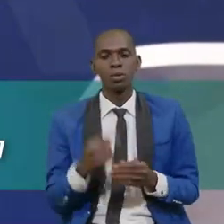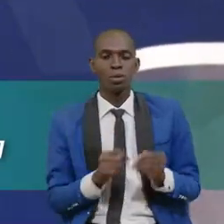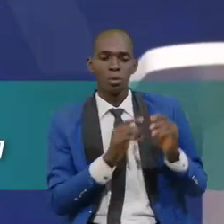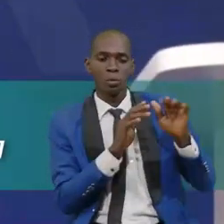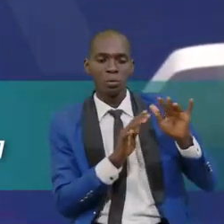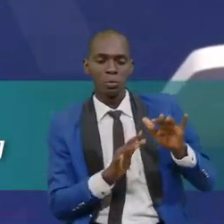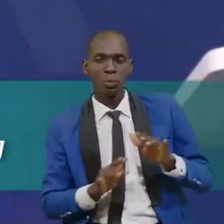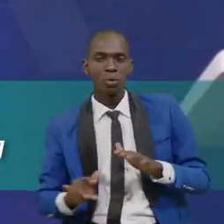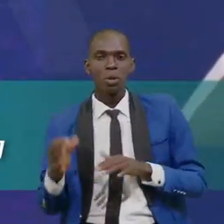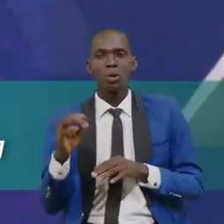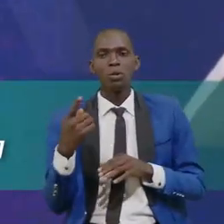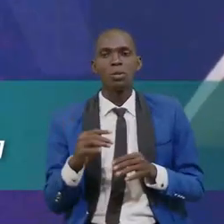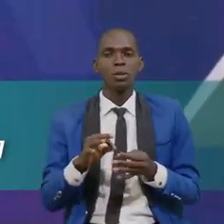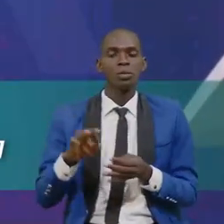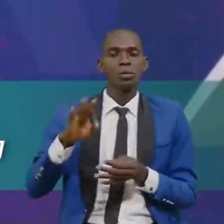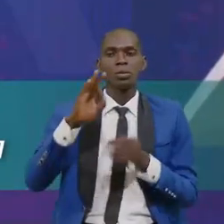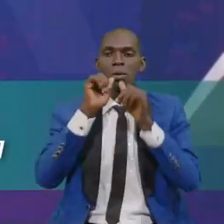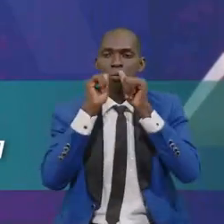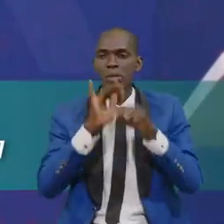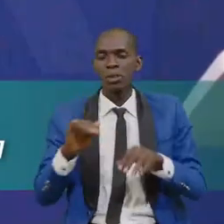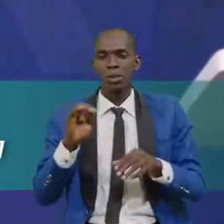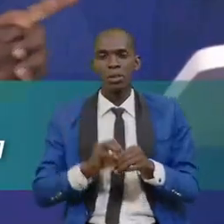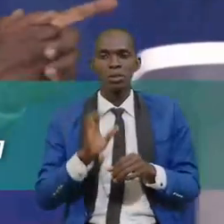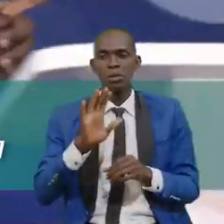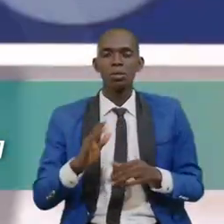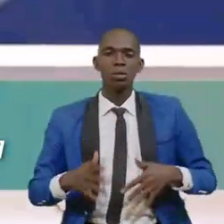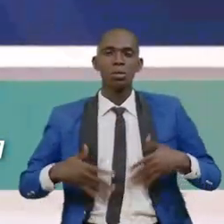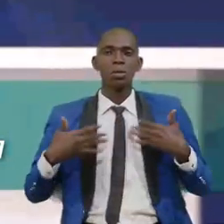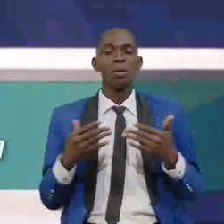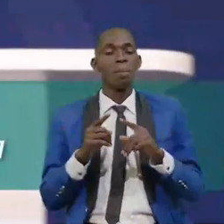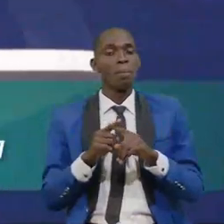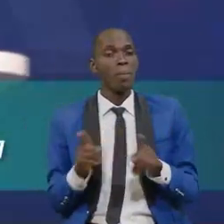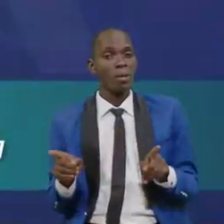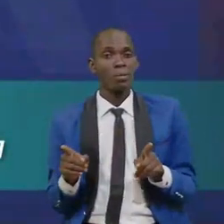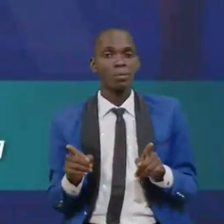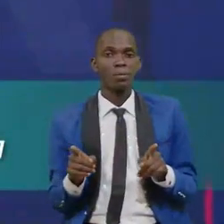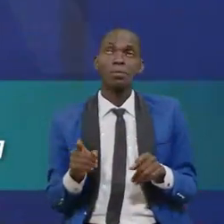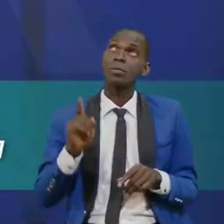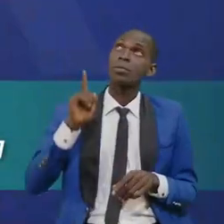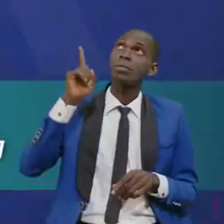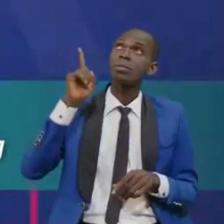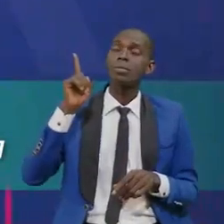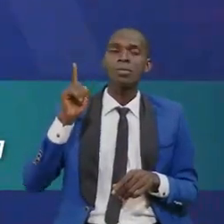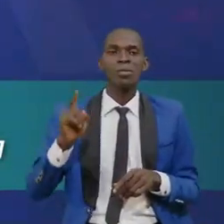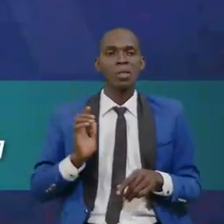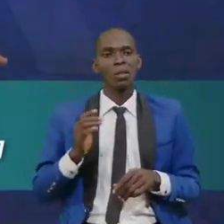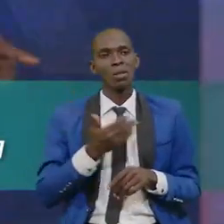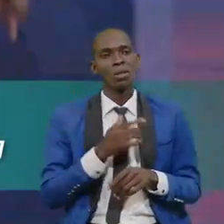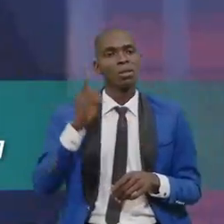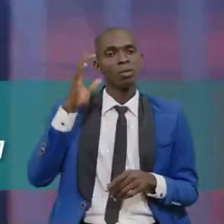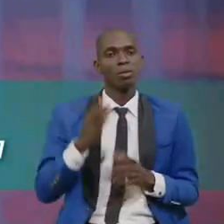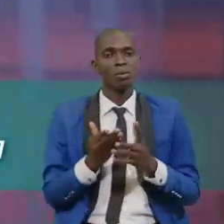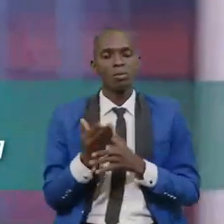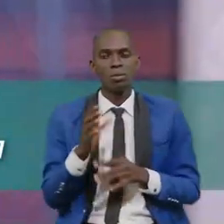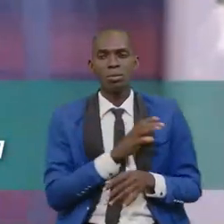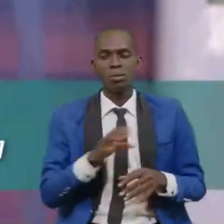le flux des bénédictions spirituelles dans votre vie. Mais Christ a eu, mais nous avons